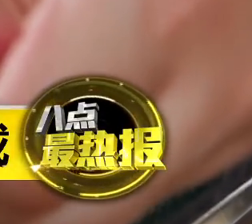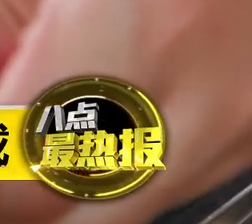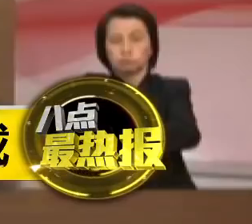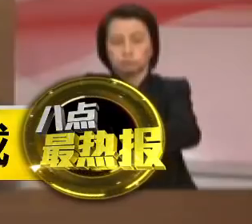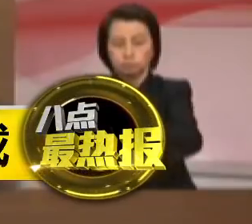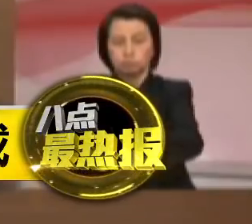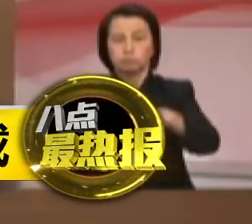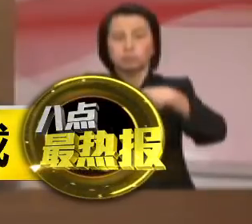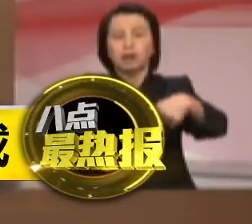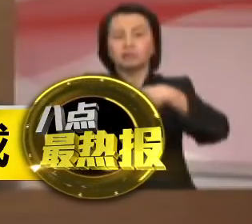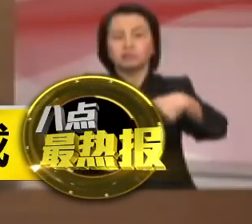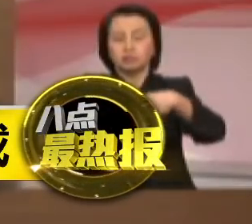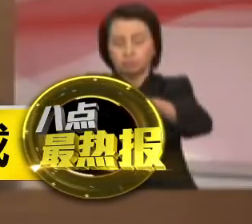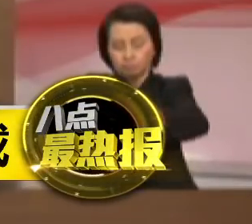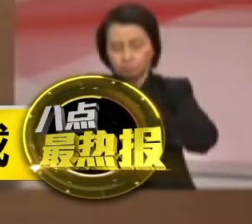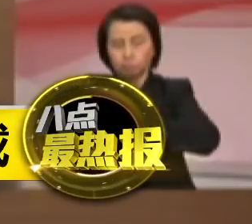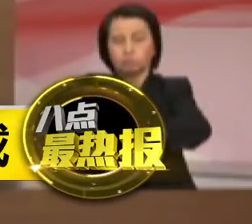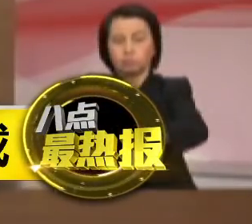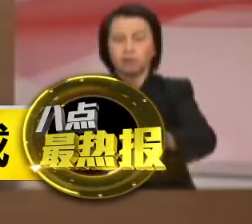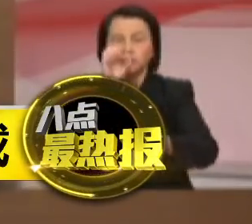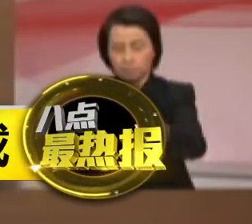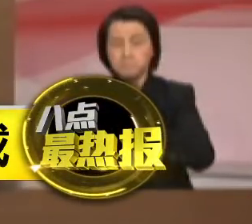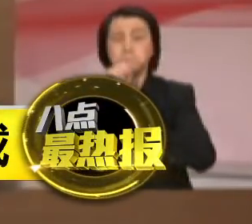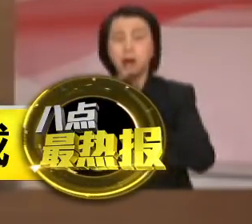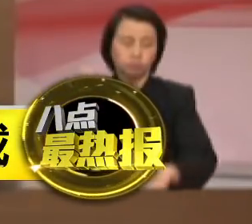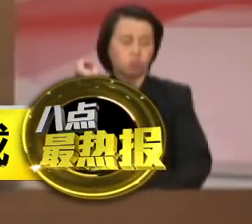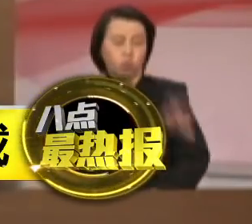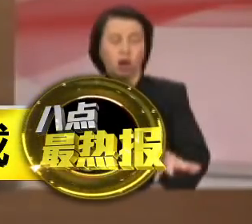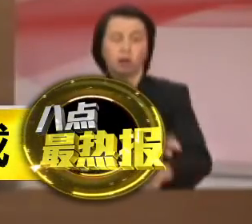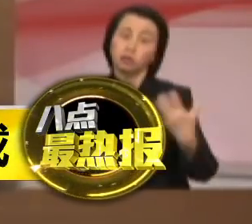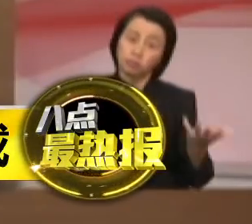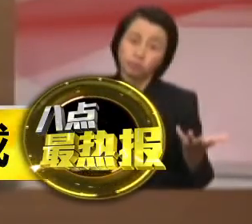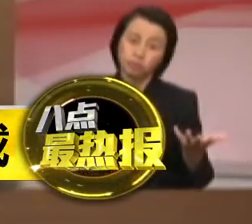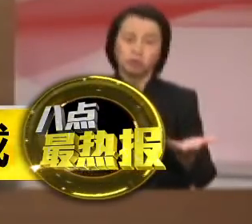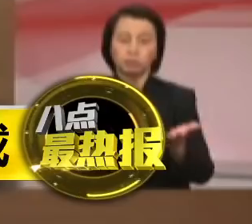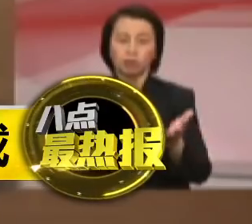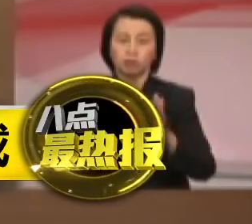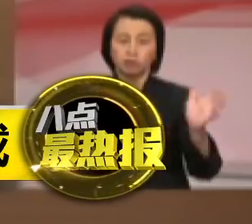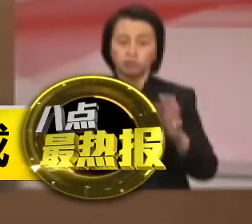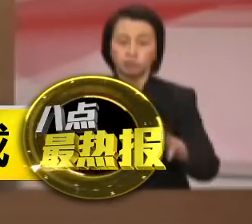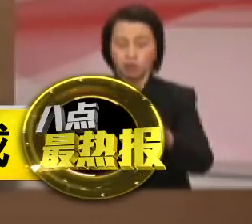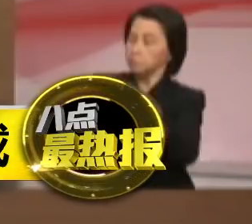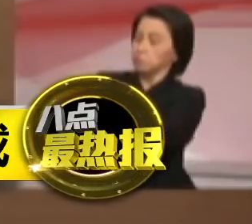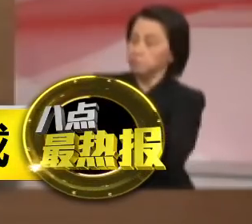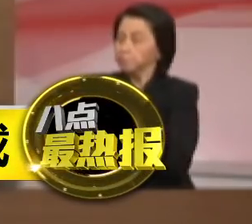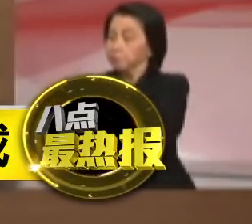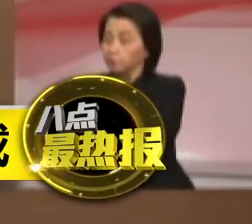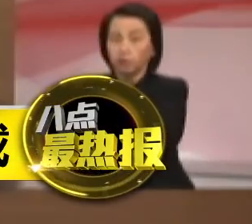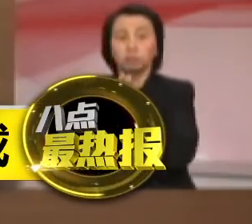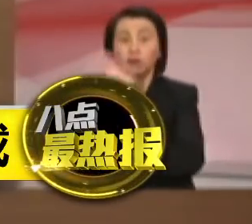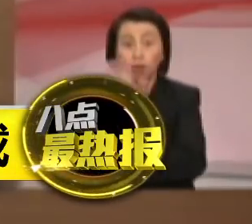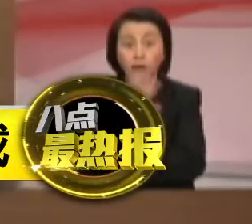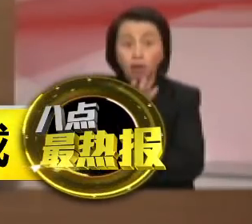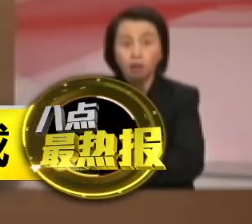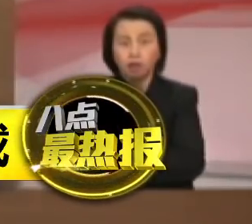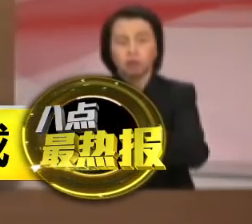Daun tangan plastik yang nipis, yang ini pun cukup pakai buang. Mana jangan bergila-gila yang ini pula. Ini setiap